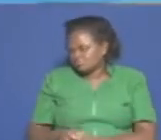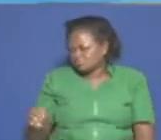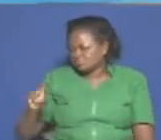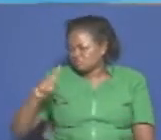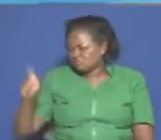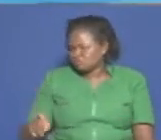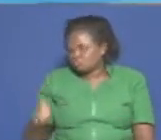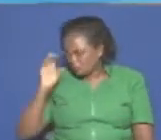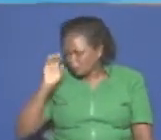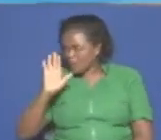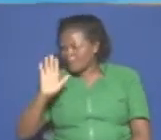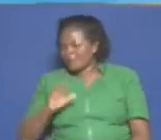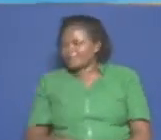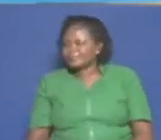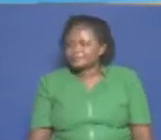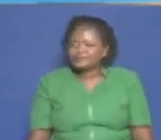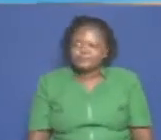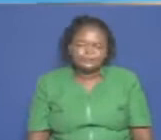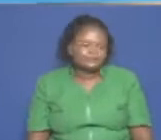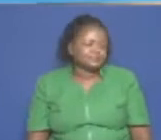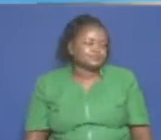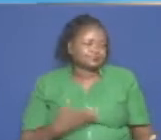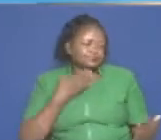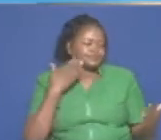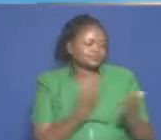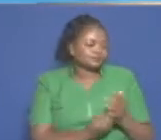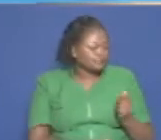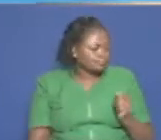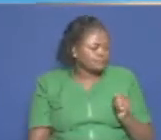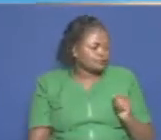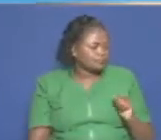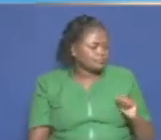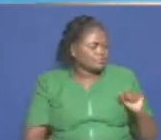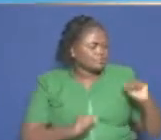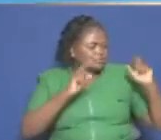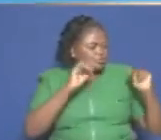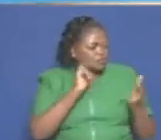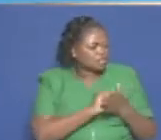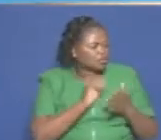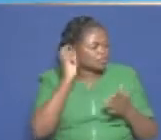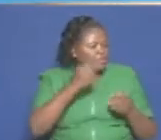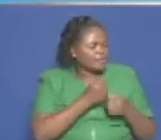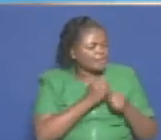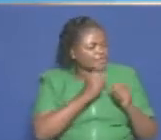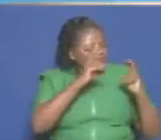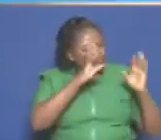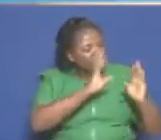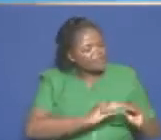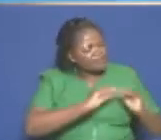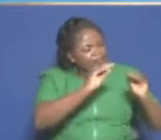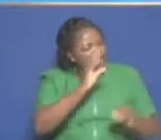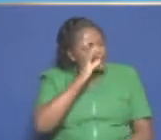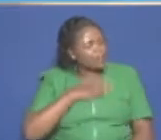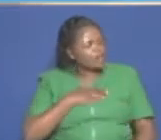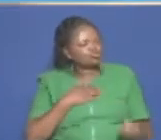Naam, asante. Jambo ambalo litafanya mswada huu kuhairishwa kwa maoni yangu ni